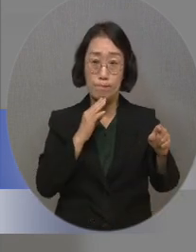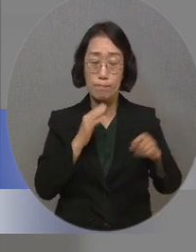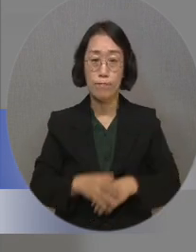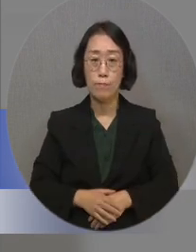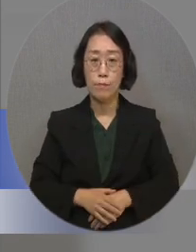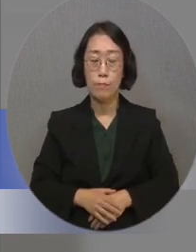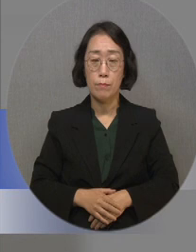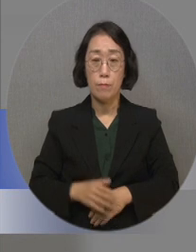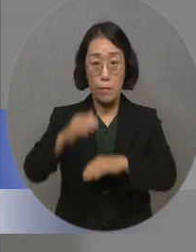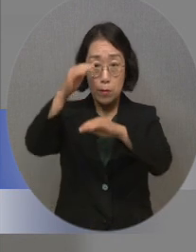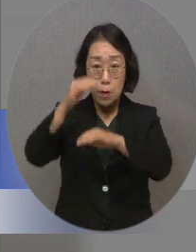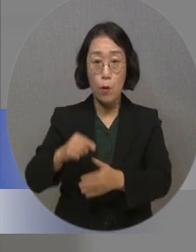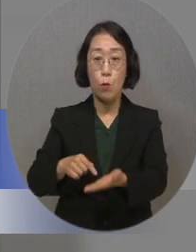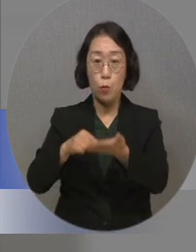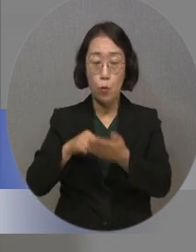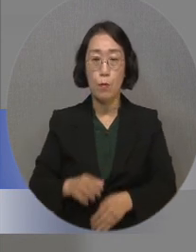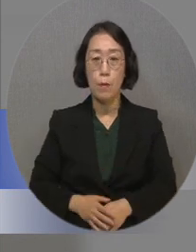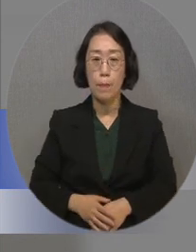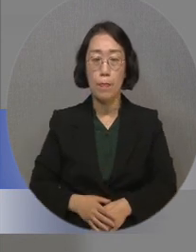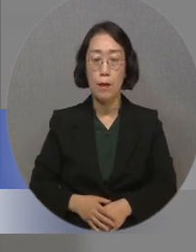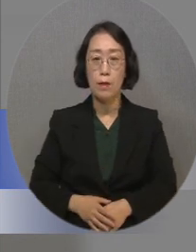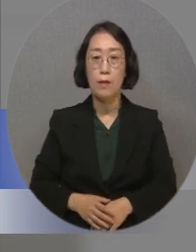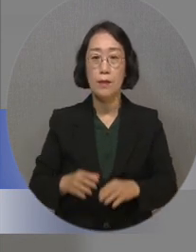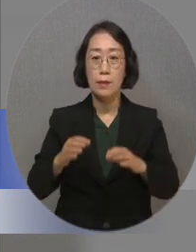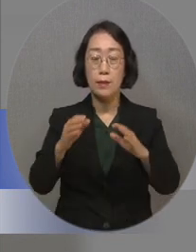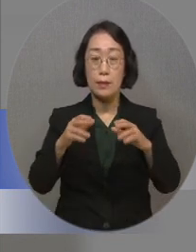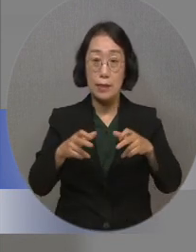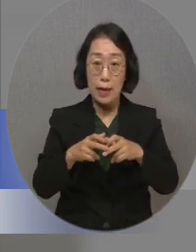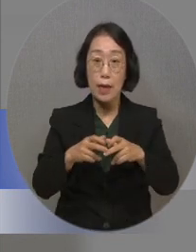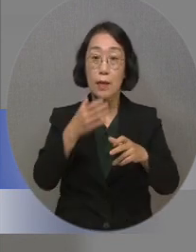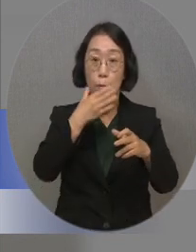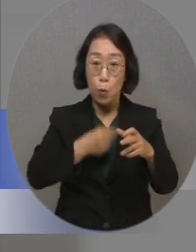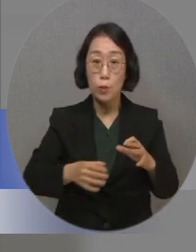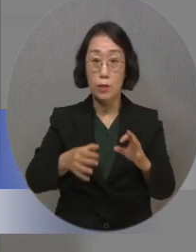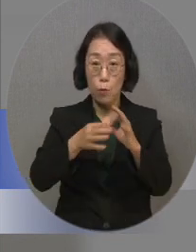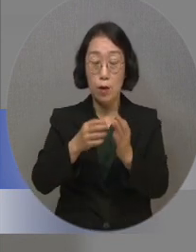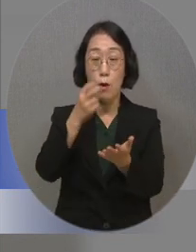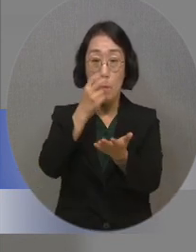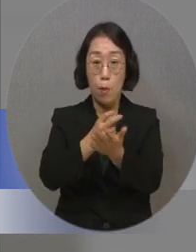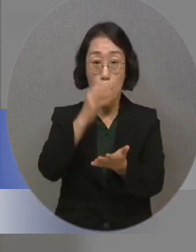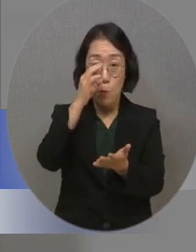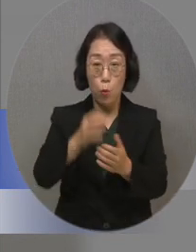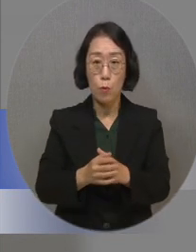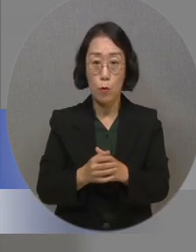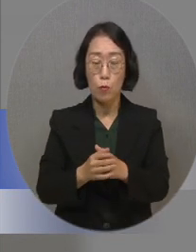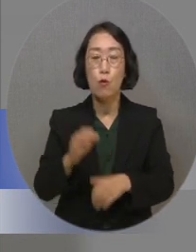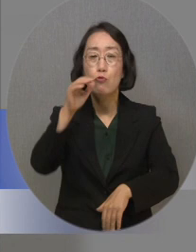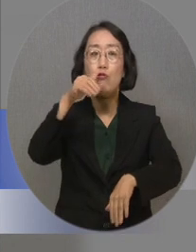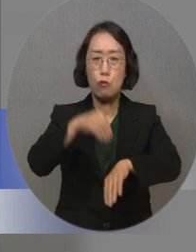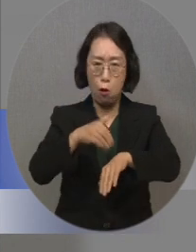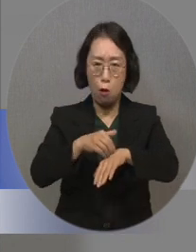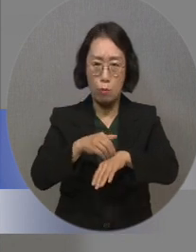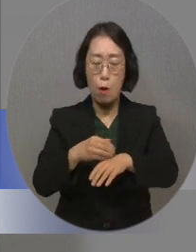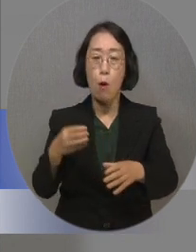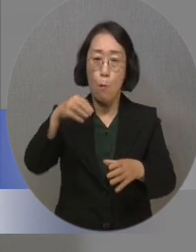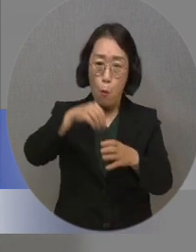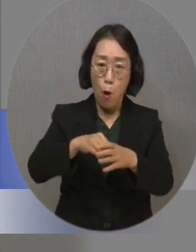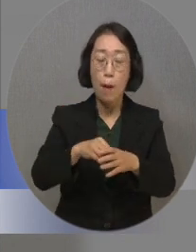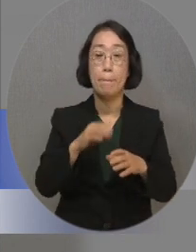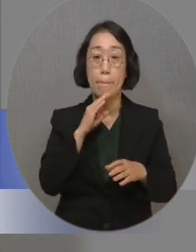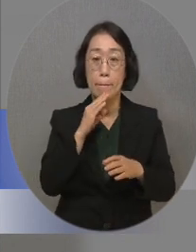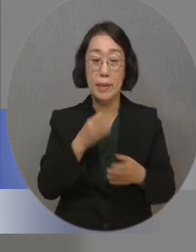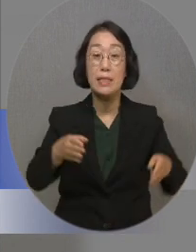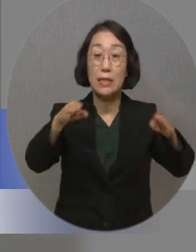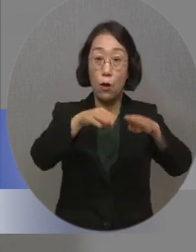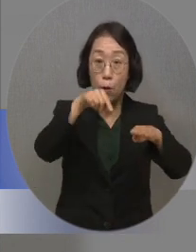따르면 소방 기본법 장애인 복지 시설은 소방 안전 교육 훈련 대상에 포함됐지만 집에 거주하는 제가